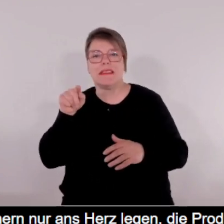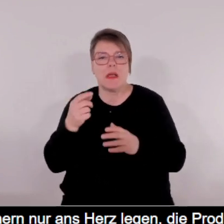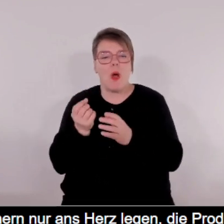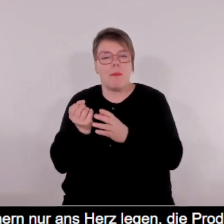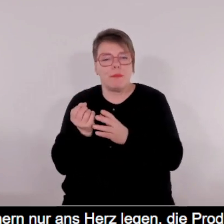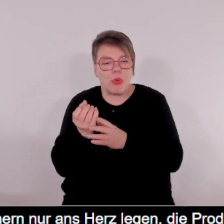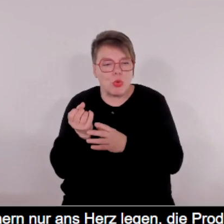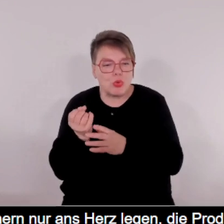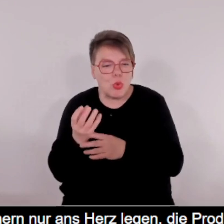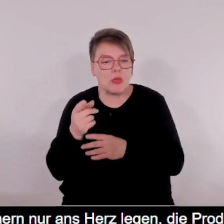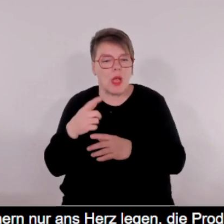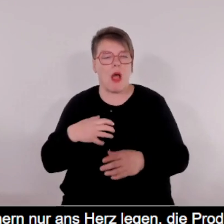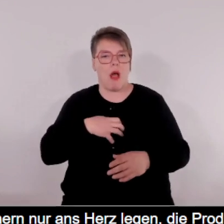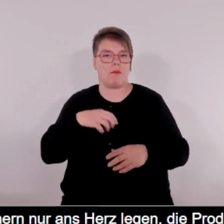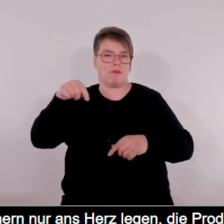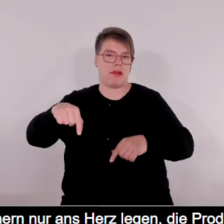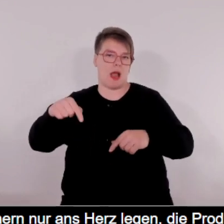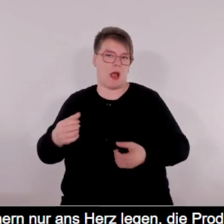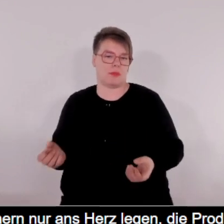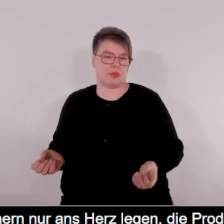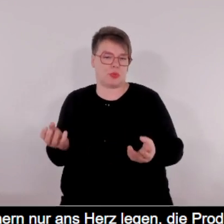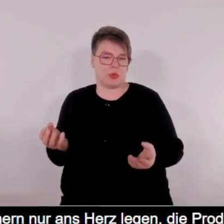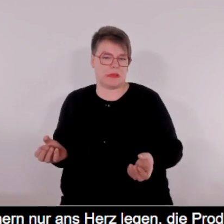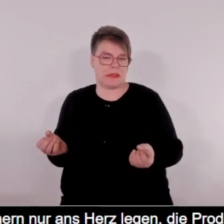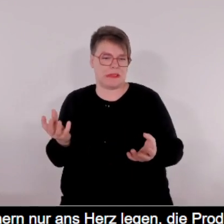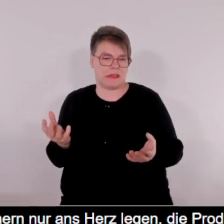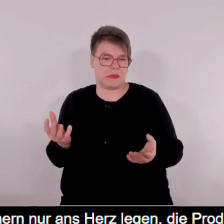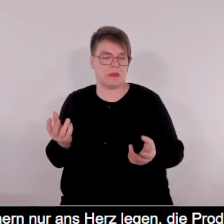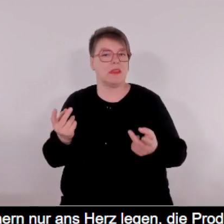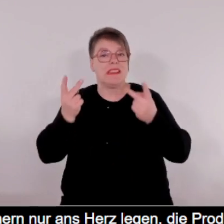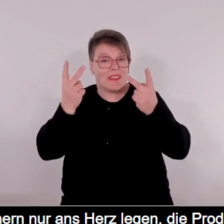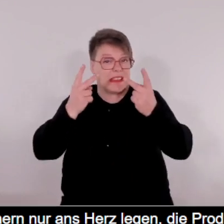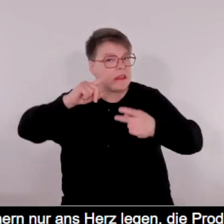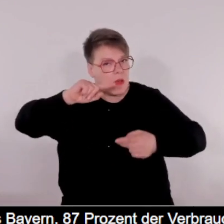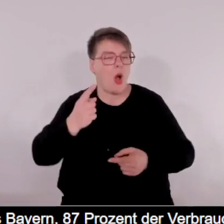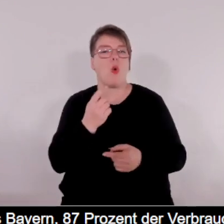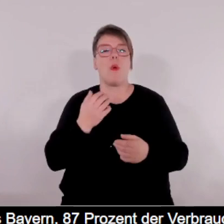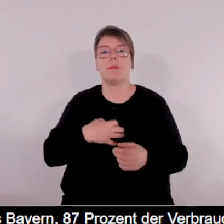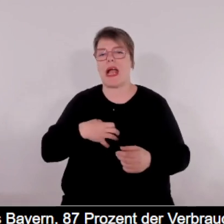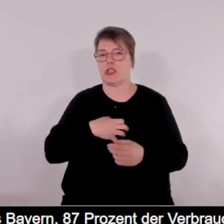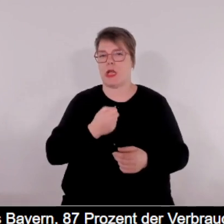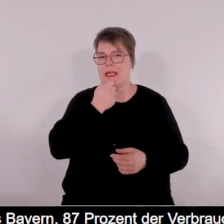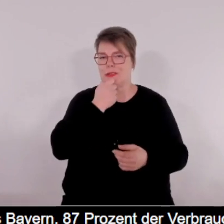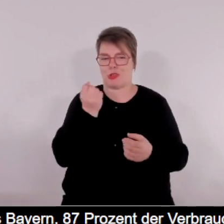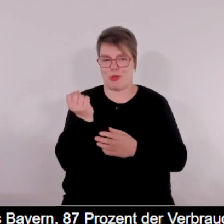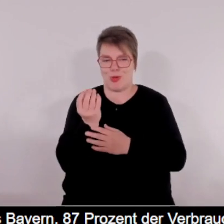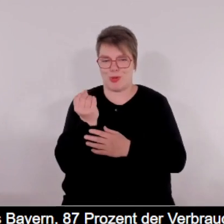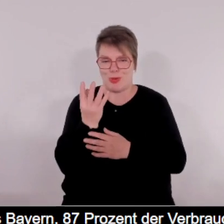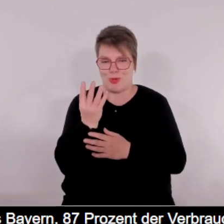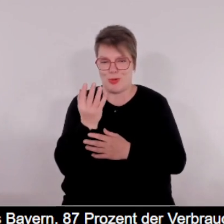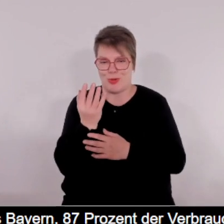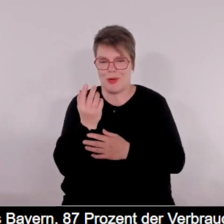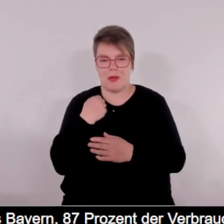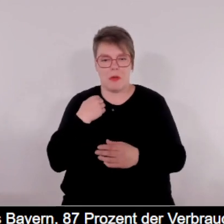in die Tradition, die Esskultur Bayerns. Die ganze Welt liebt bayerisches Essen und das wollen wir auch mit einem Drei-Säulen-Konzept